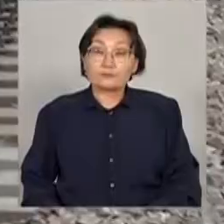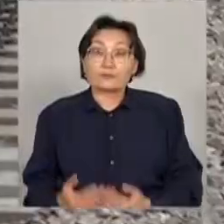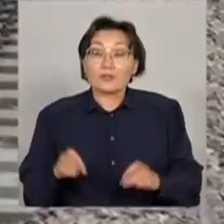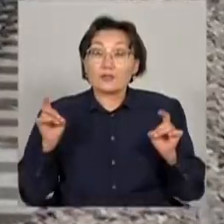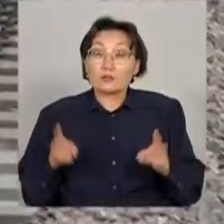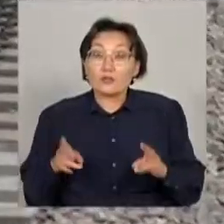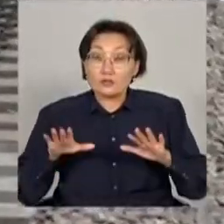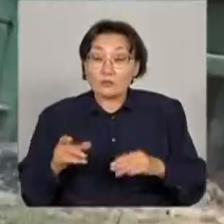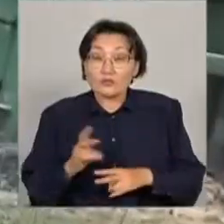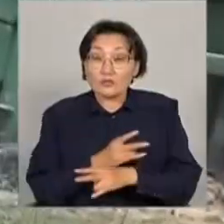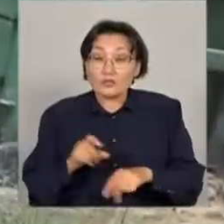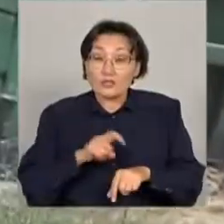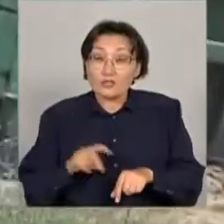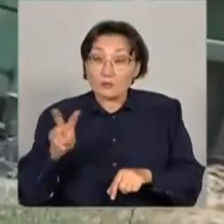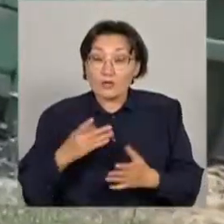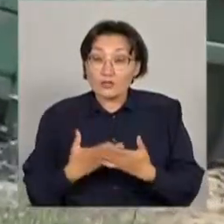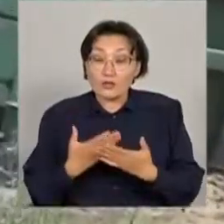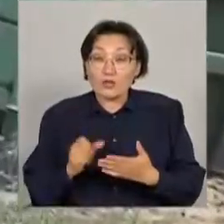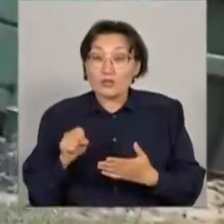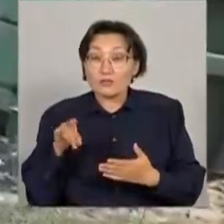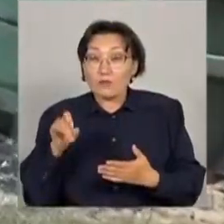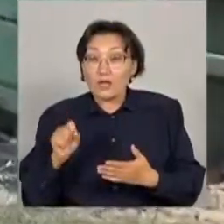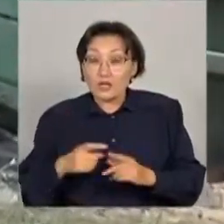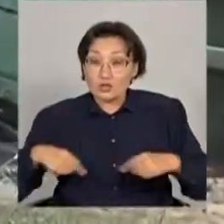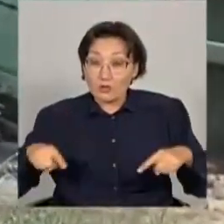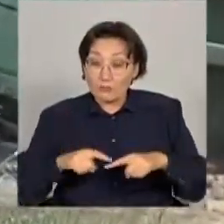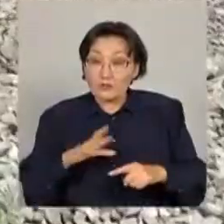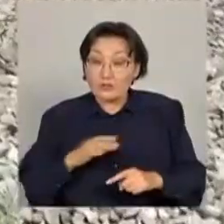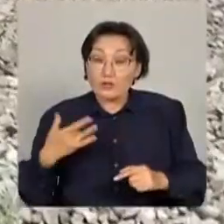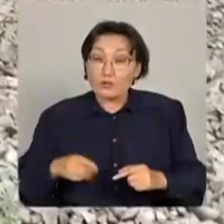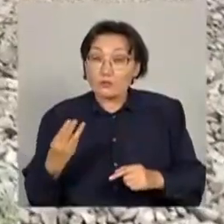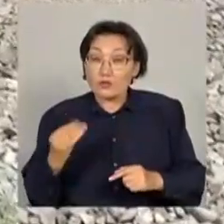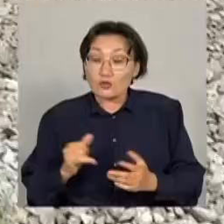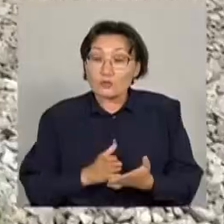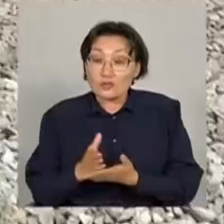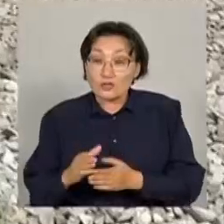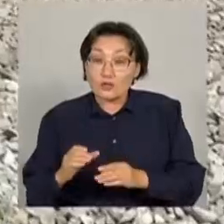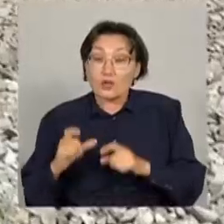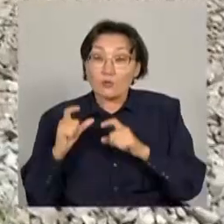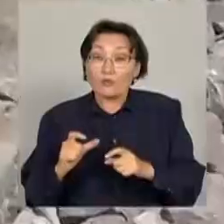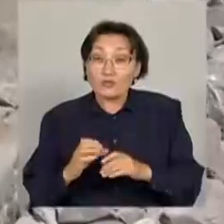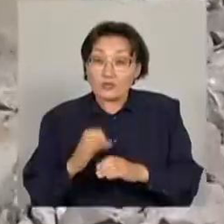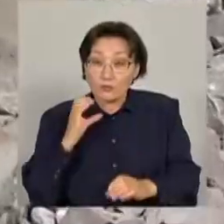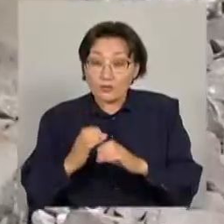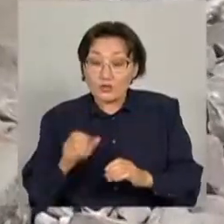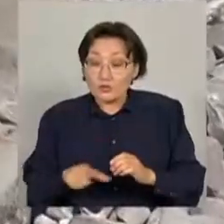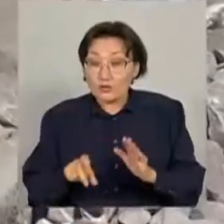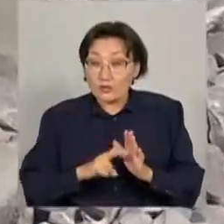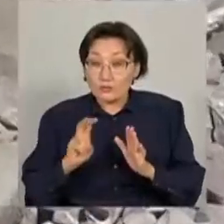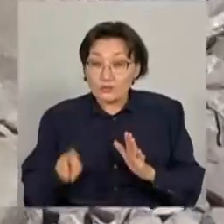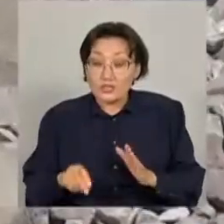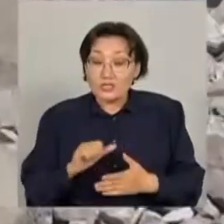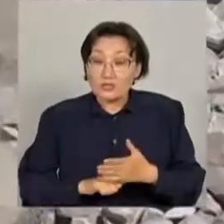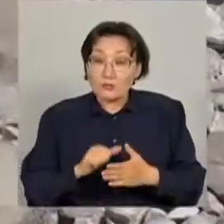Оқыс оқиға түнгі 2-лер шамасында Аспара станциясында болды. Тараз Шу бағытындағы жүк пойызы жолдан шығып кетіп, салдарынан